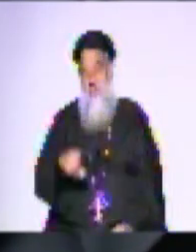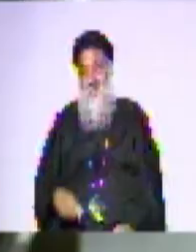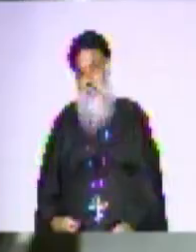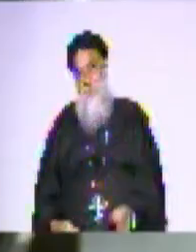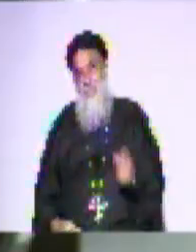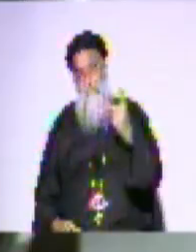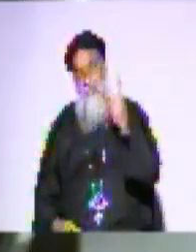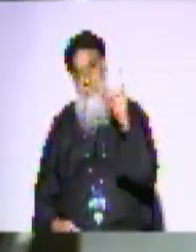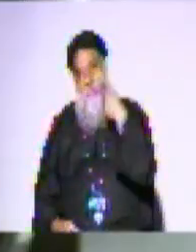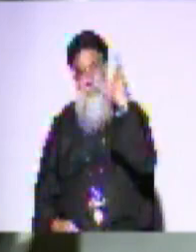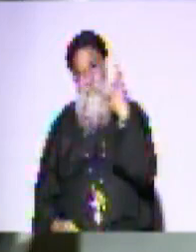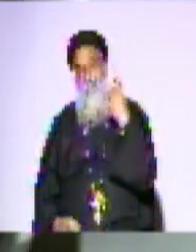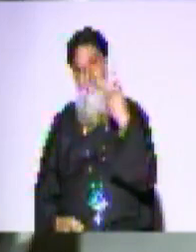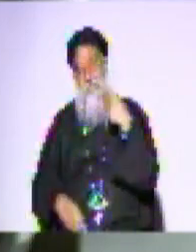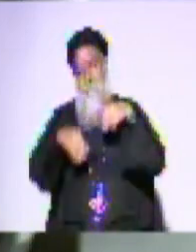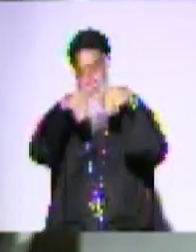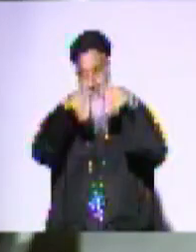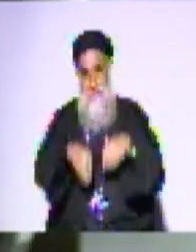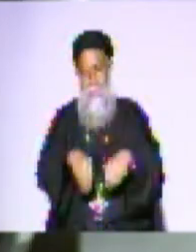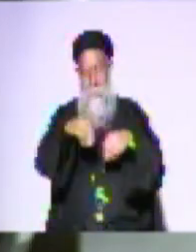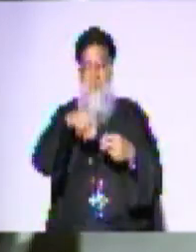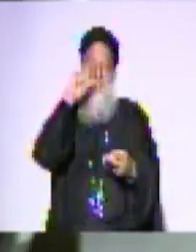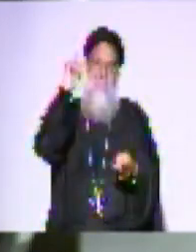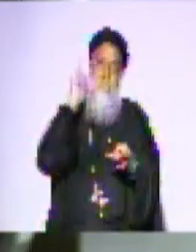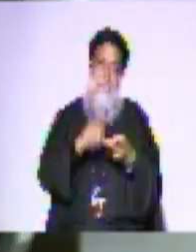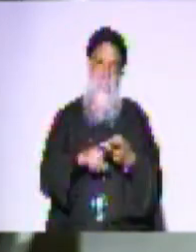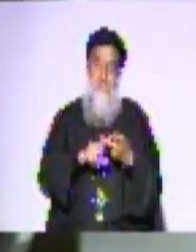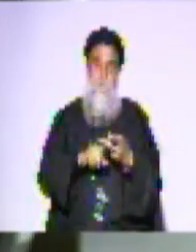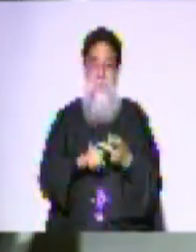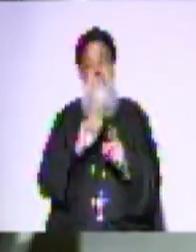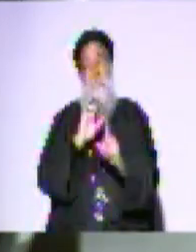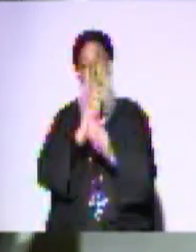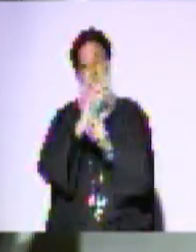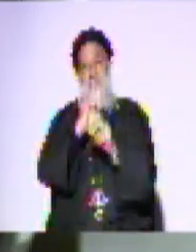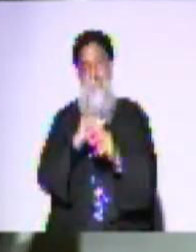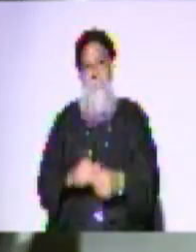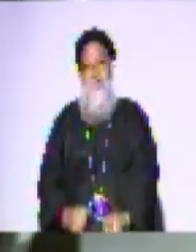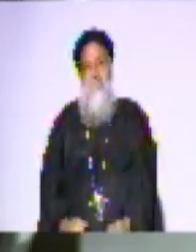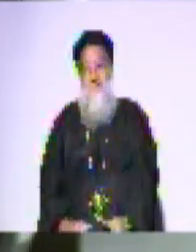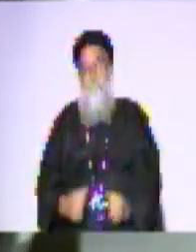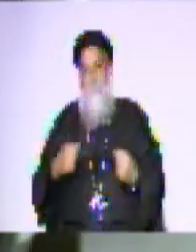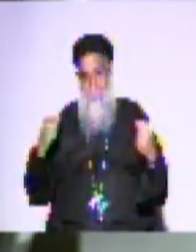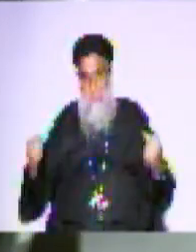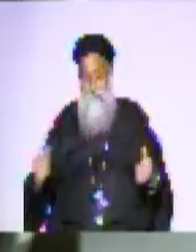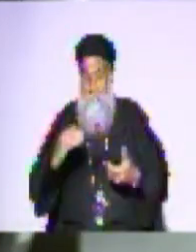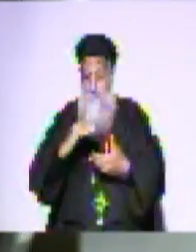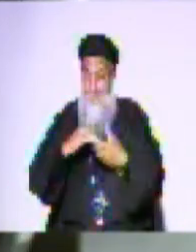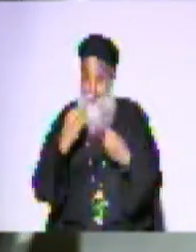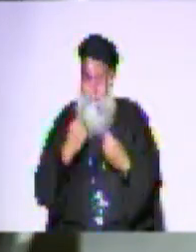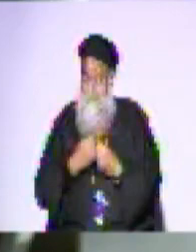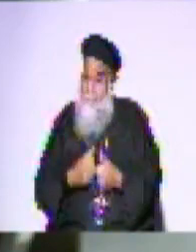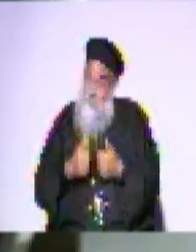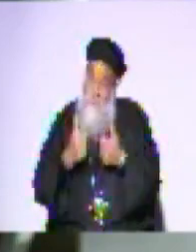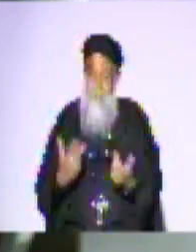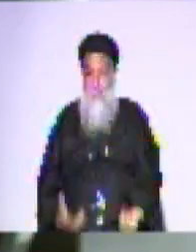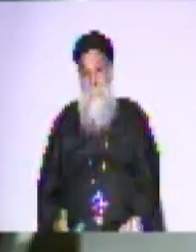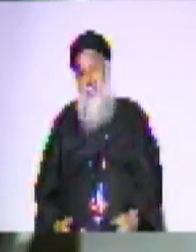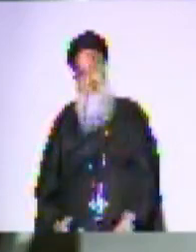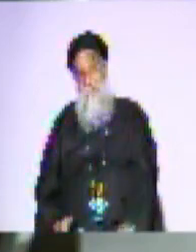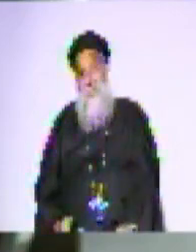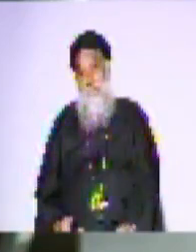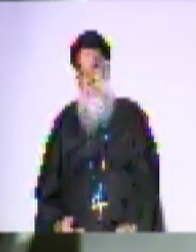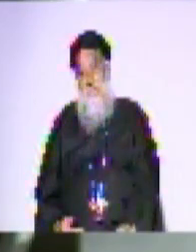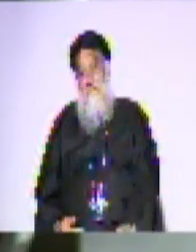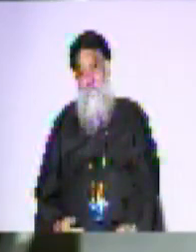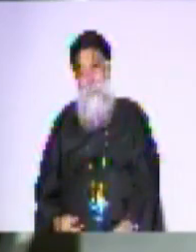دي بداية. بداية أو إمكانية. لو استفاد منها الإنسان يبقى كويس. ما